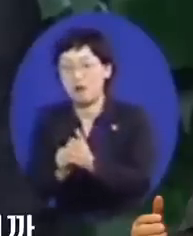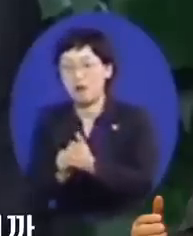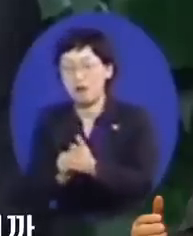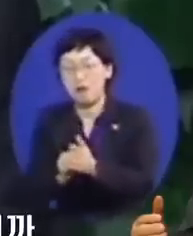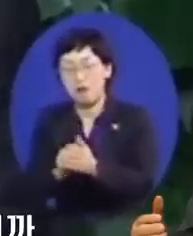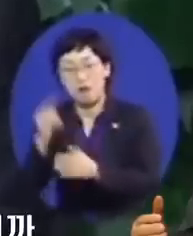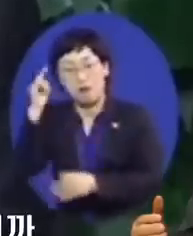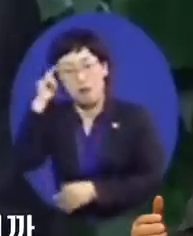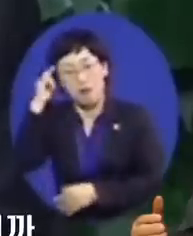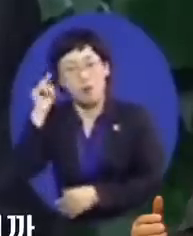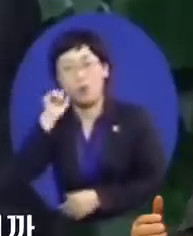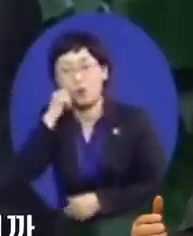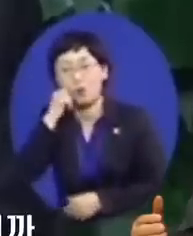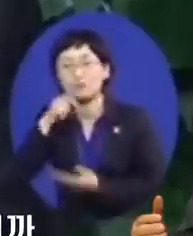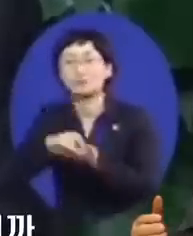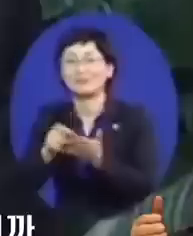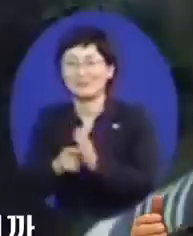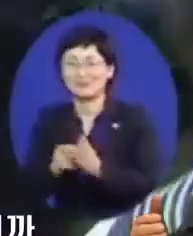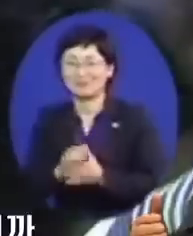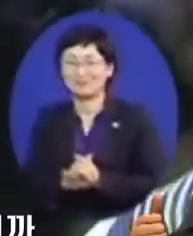없어.